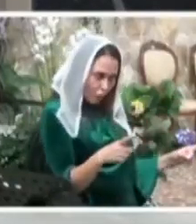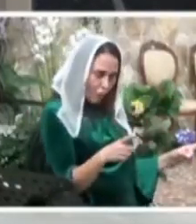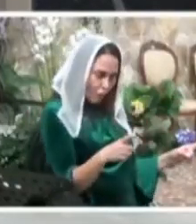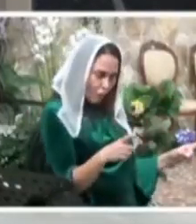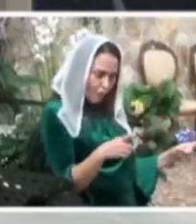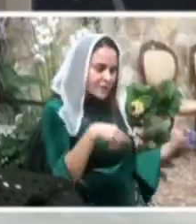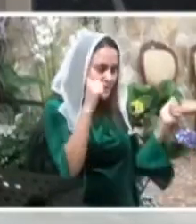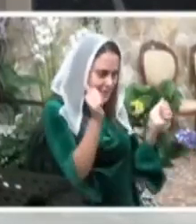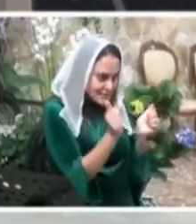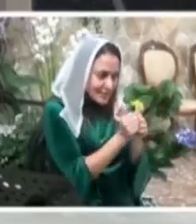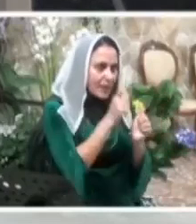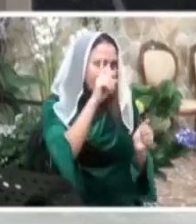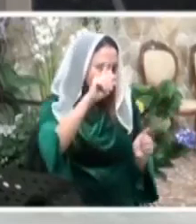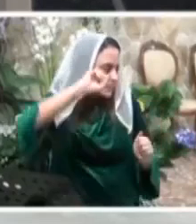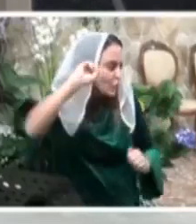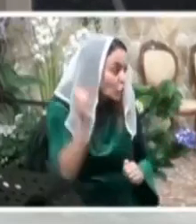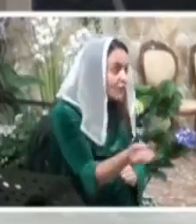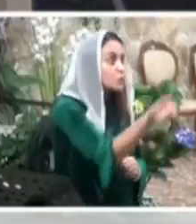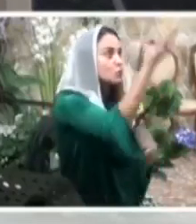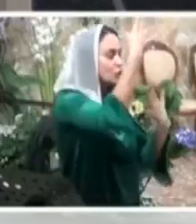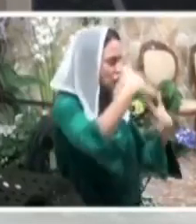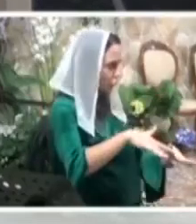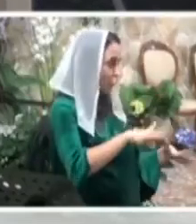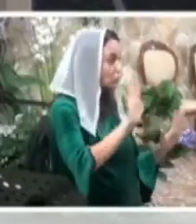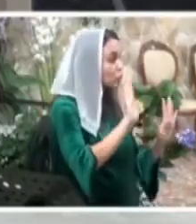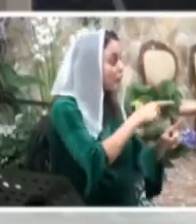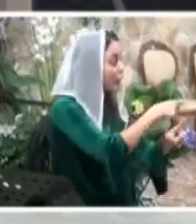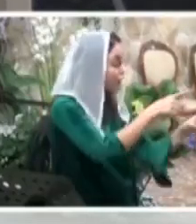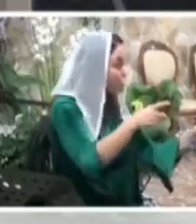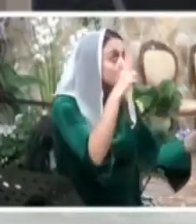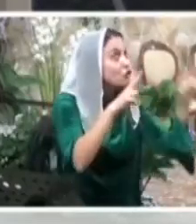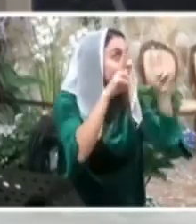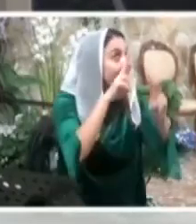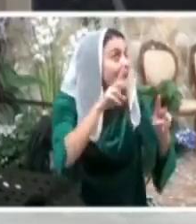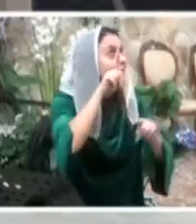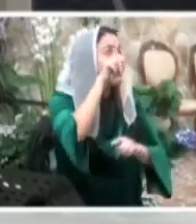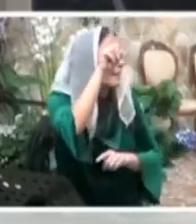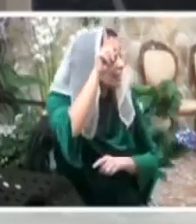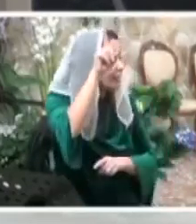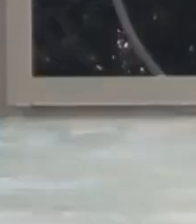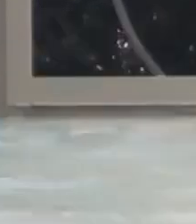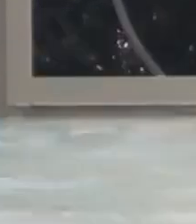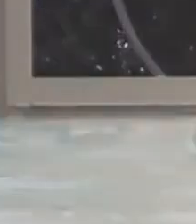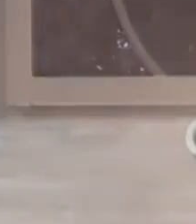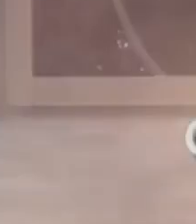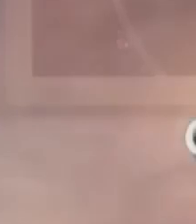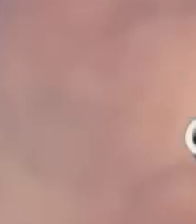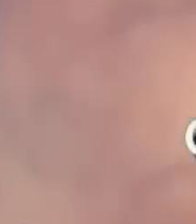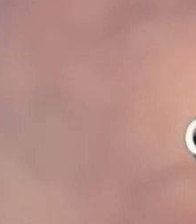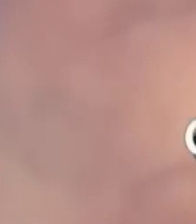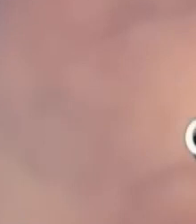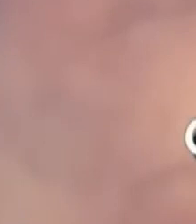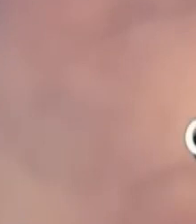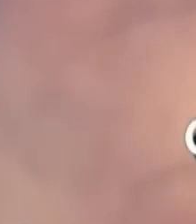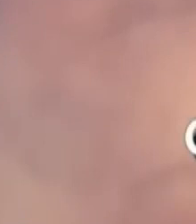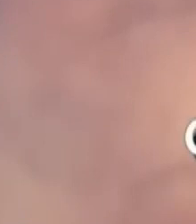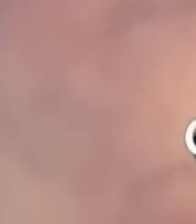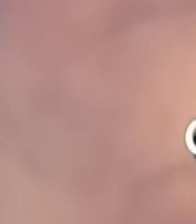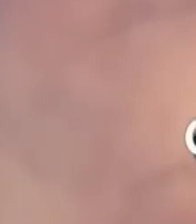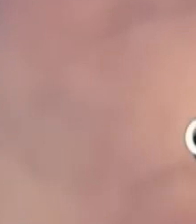con Cristo, cercate le cose di lassù, dove Cristo è seduto alla destra di